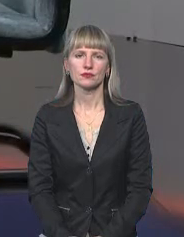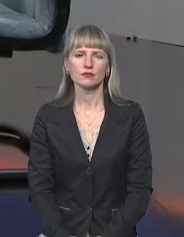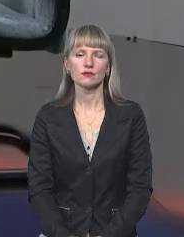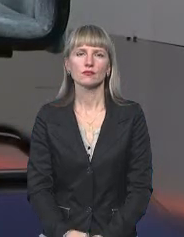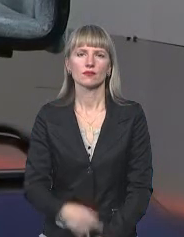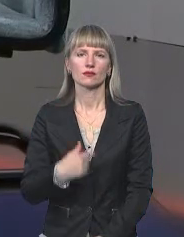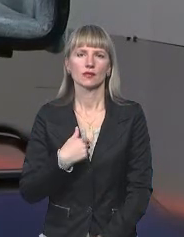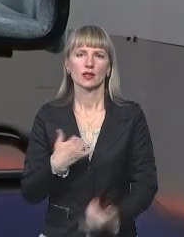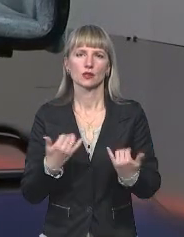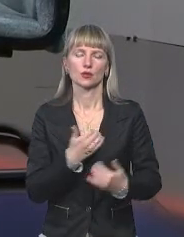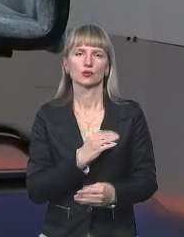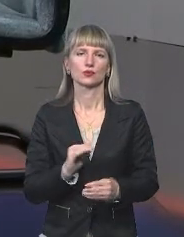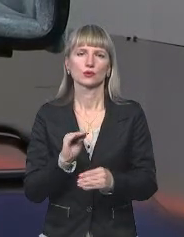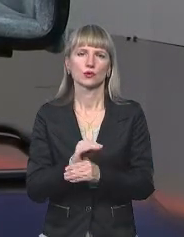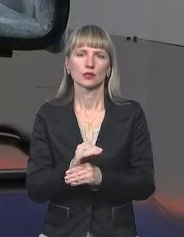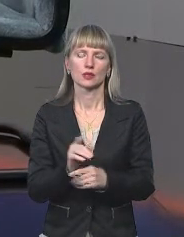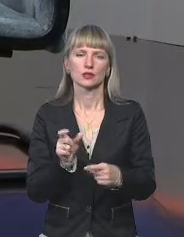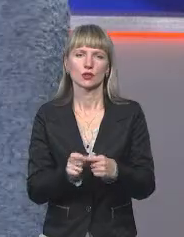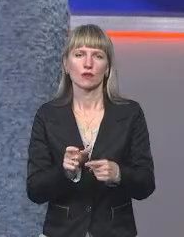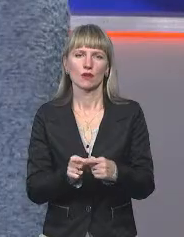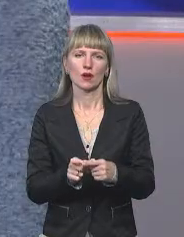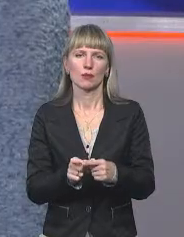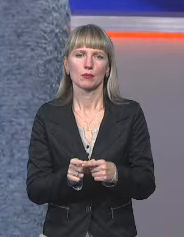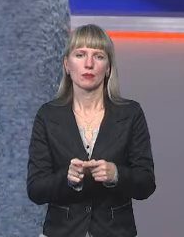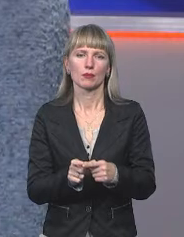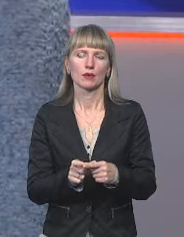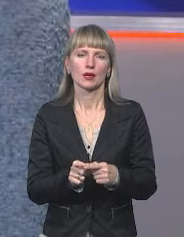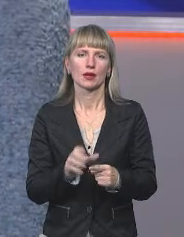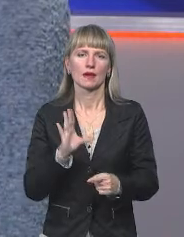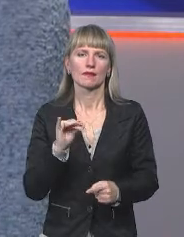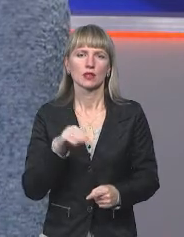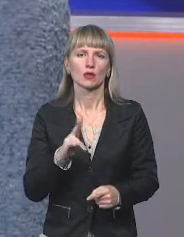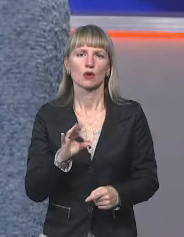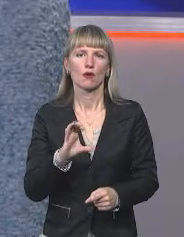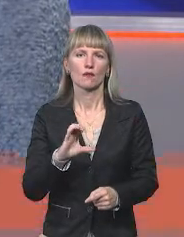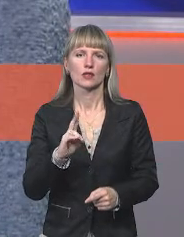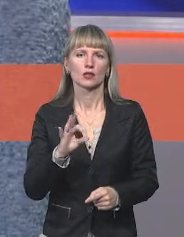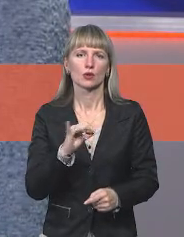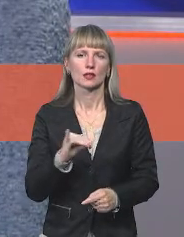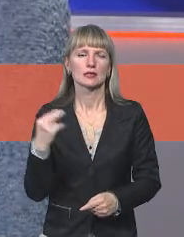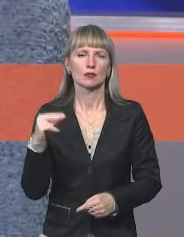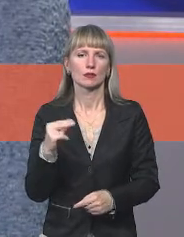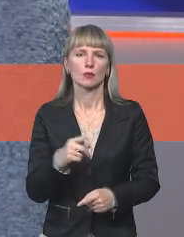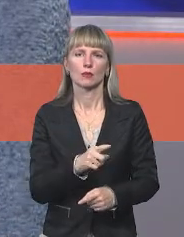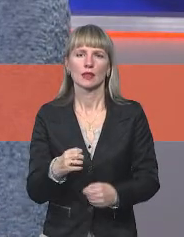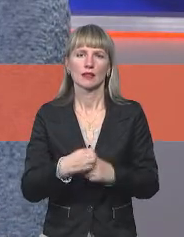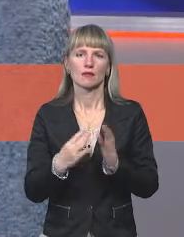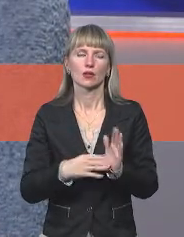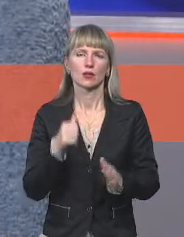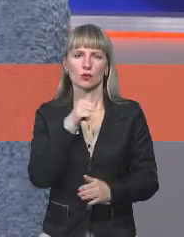Я ще просто хочу додати, що за словами Наталії Вітковської, загалом Запоріжжя отримала протягом 2019